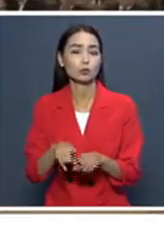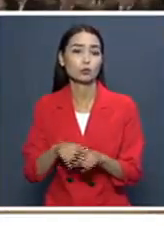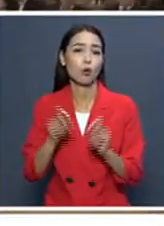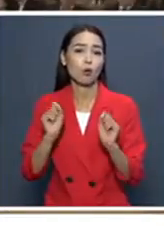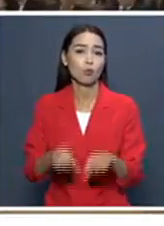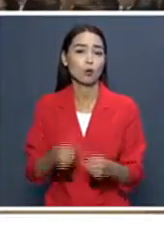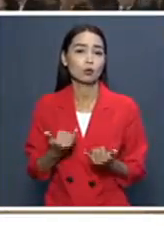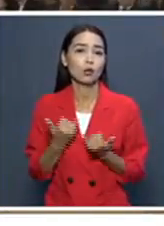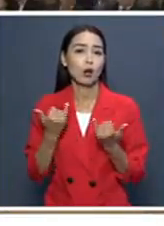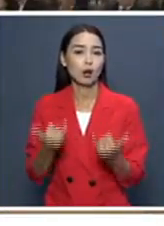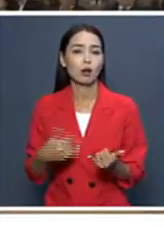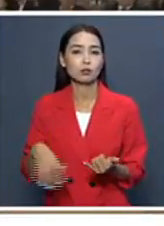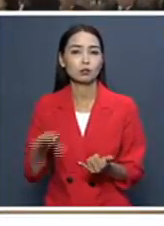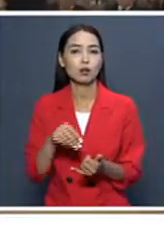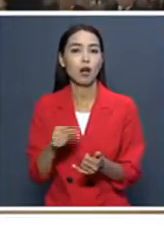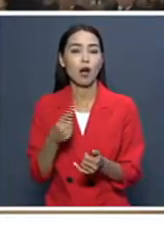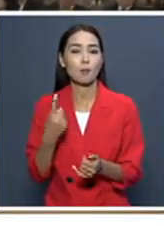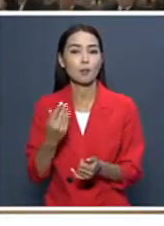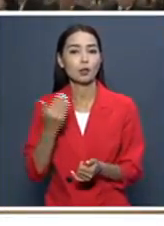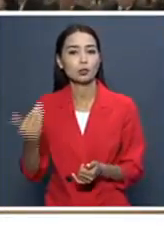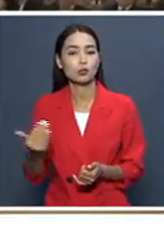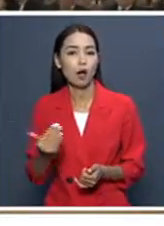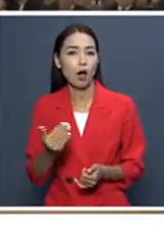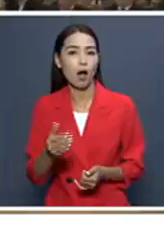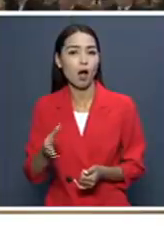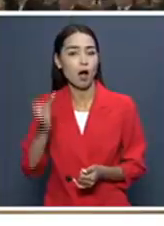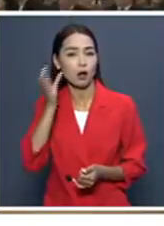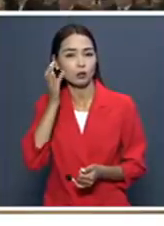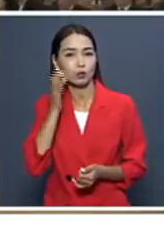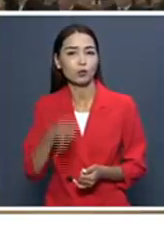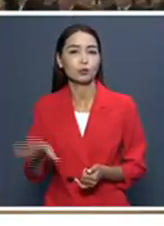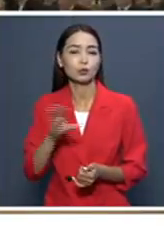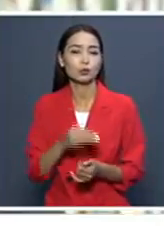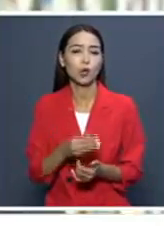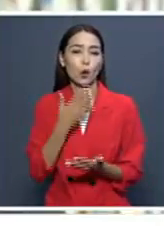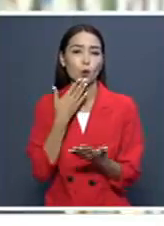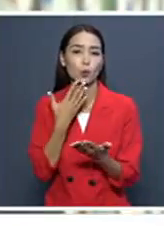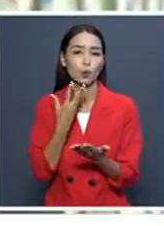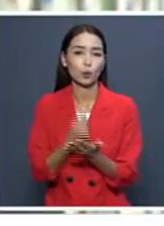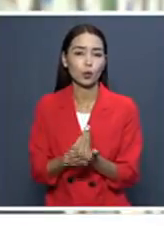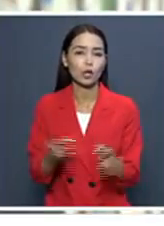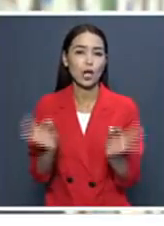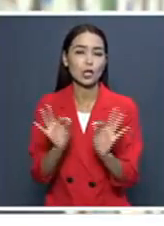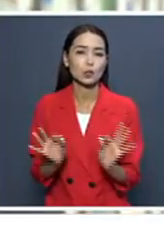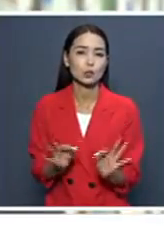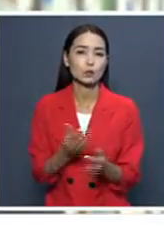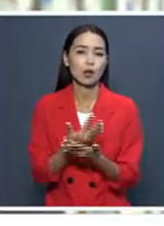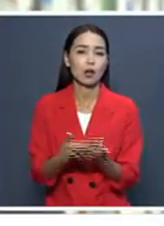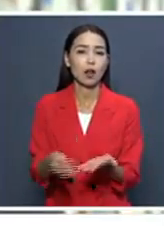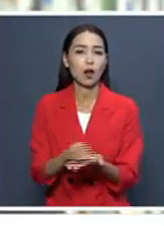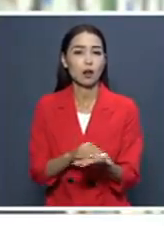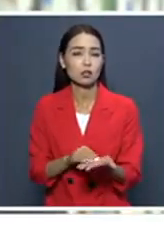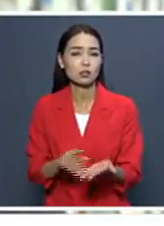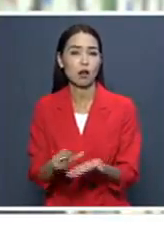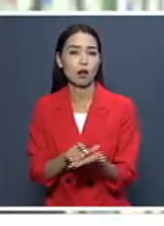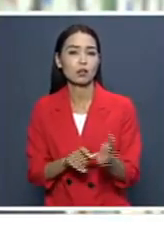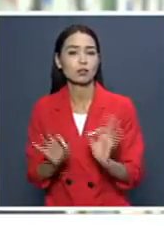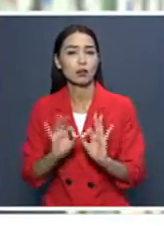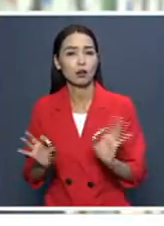болады. Бұл бір жағы ғылыми танымдық, бір жағы көркем әдеби, бір жағы эссе формасына ұқсас